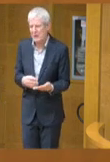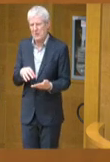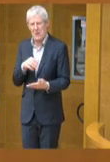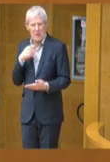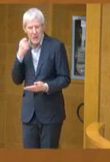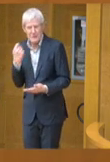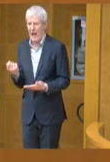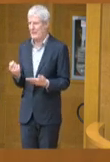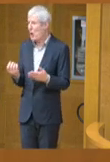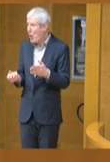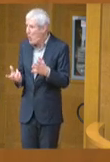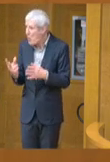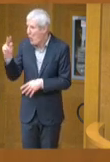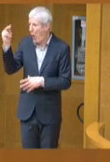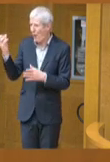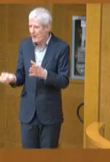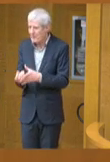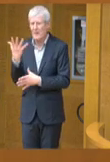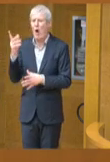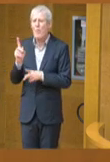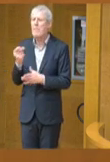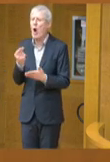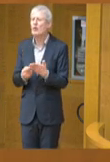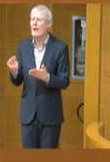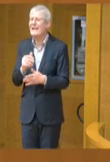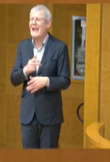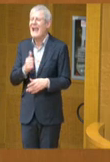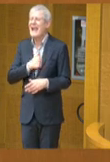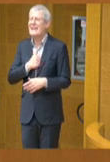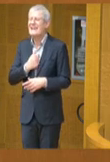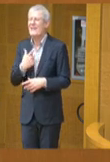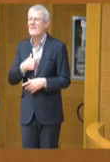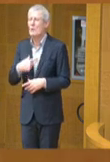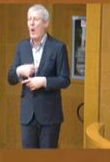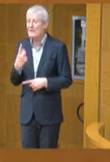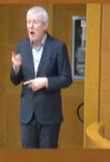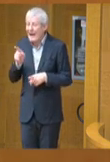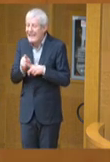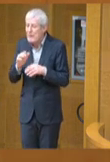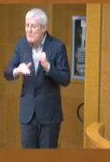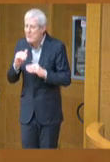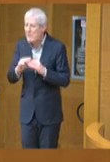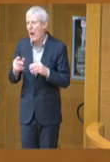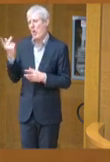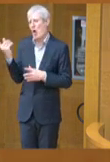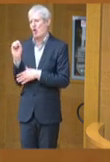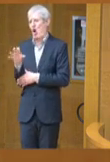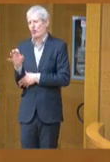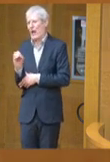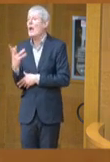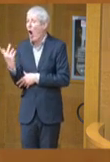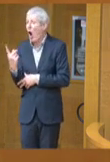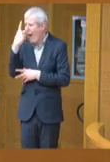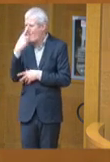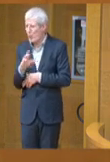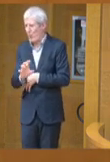nei quali i progetti educativi individualizzati sono coinvolti dai docenti e da tutte le diverse figure che sono coinvolte in quel progetto